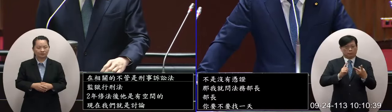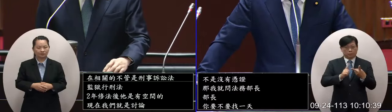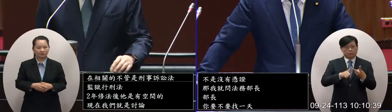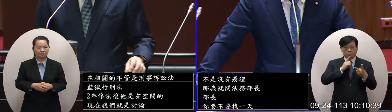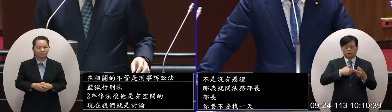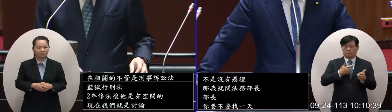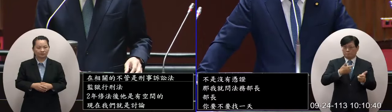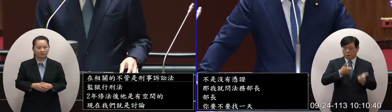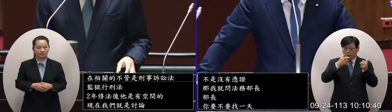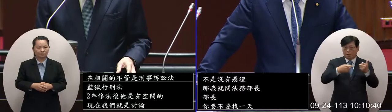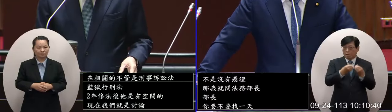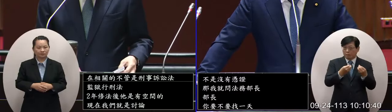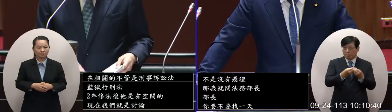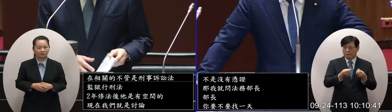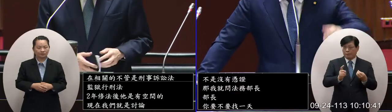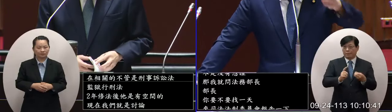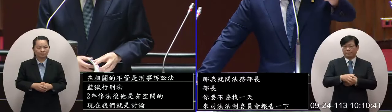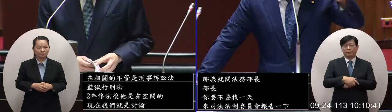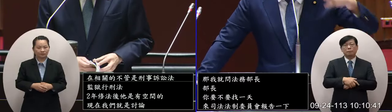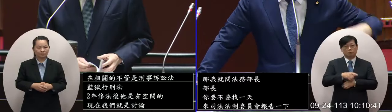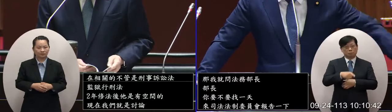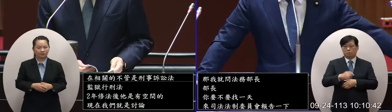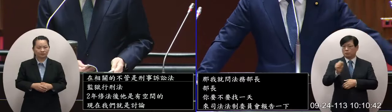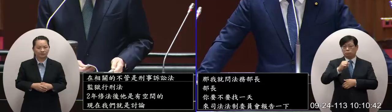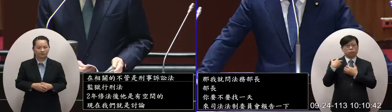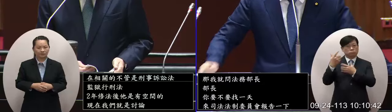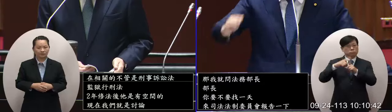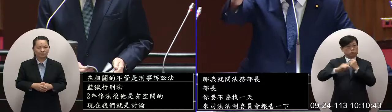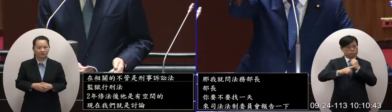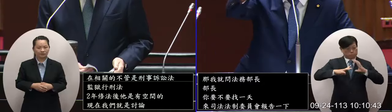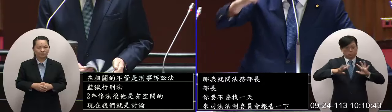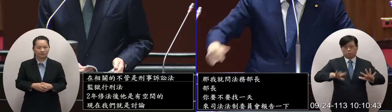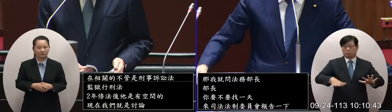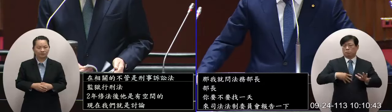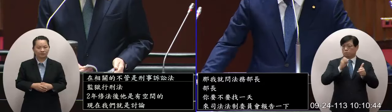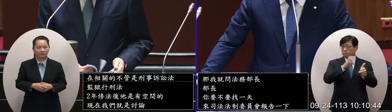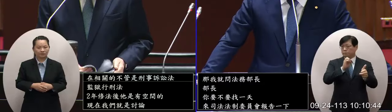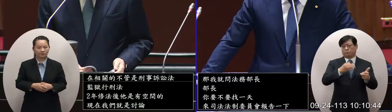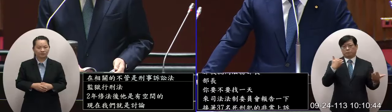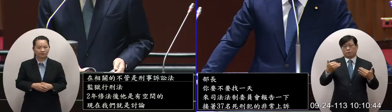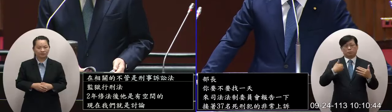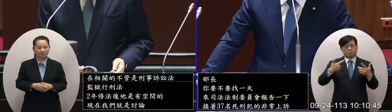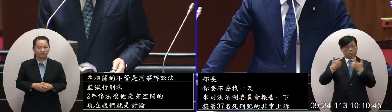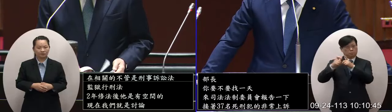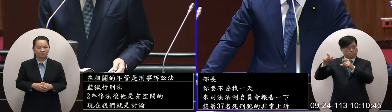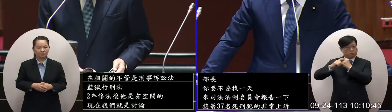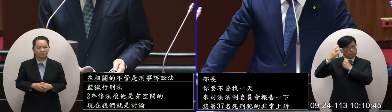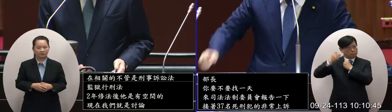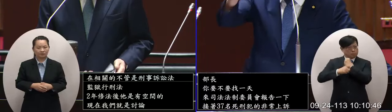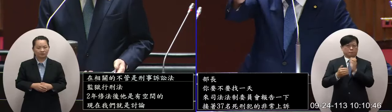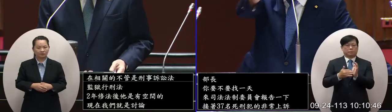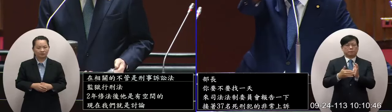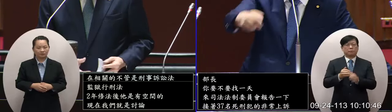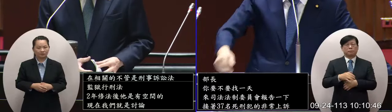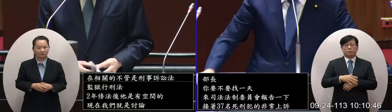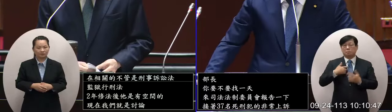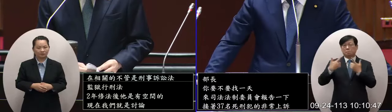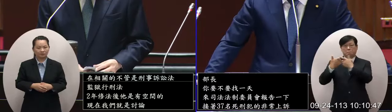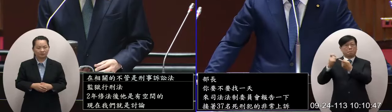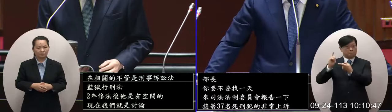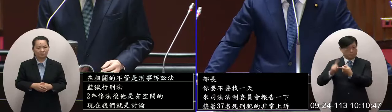他死刑执行，你打算怎么应对？哎，你这可不要推大法官了，大法官现在是说合宪哦。啊，既然合